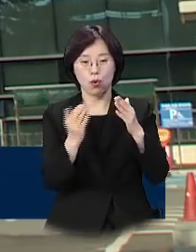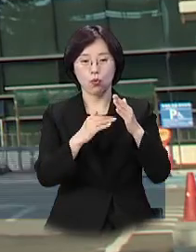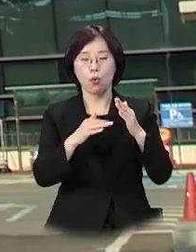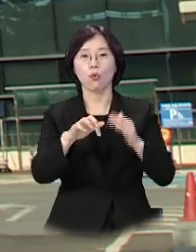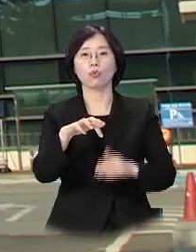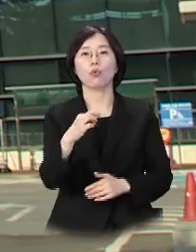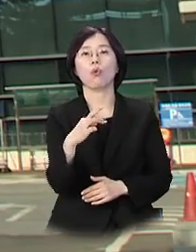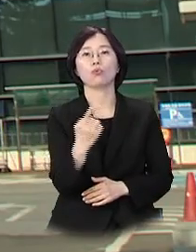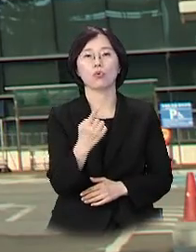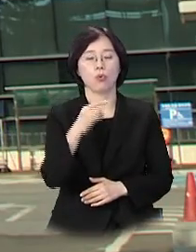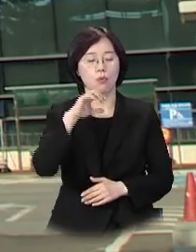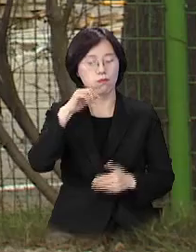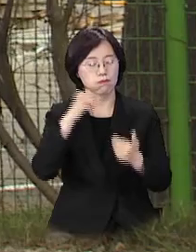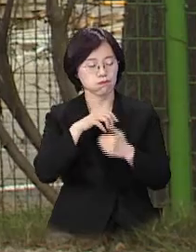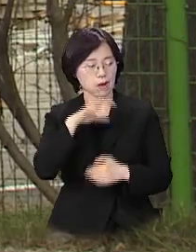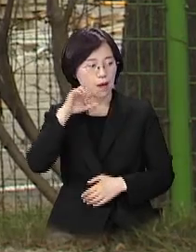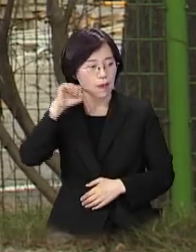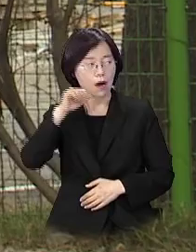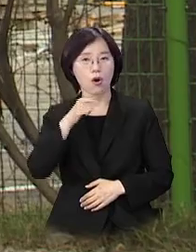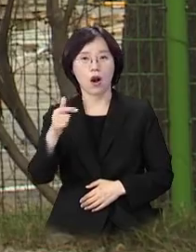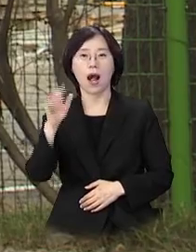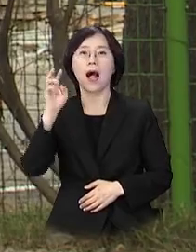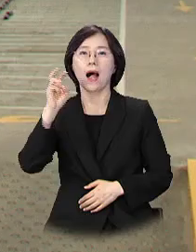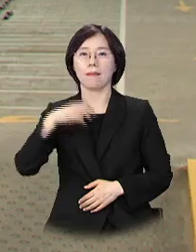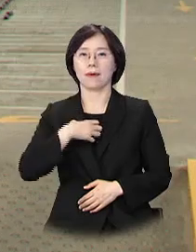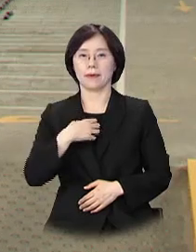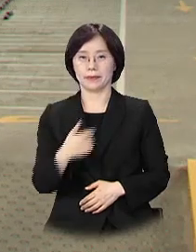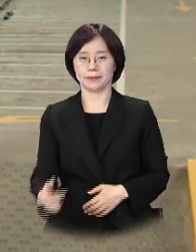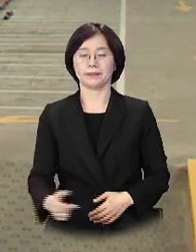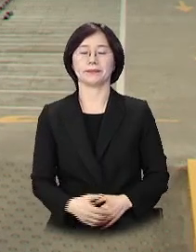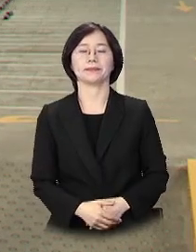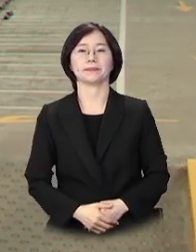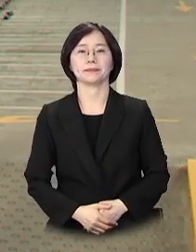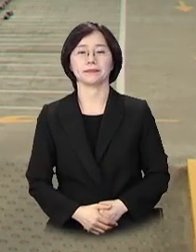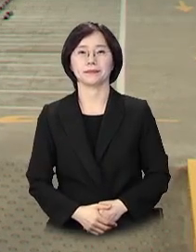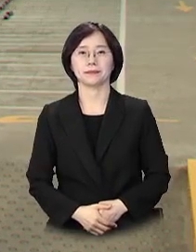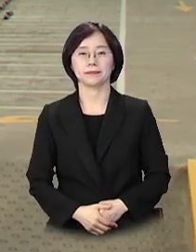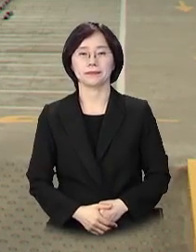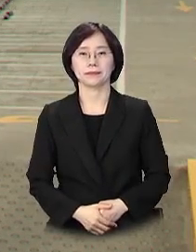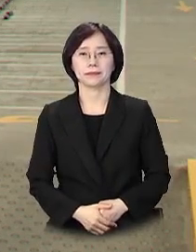들의 반말에 클 것으로 보여 진통이 예상됩니다 tbc 비유 뿐입니다